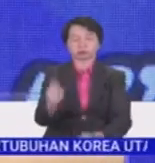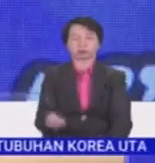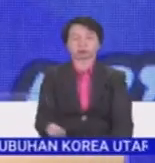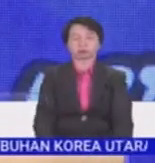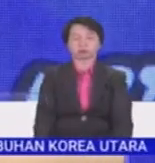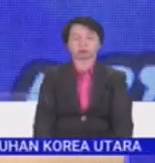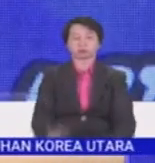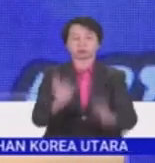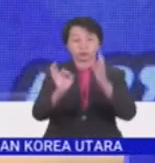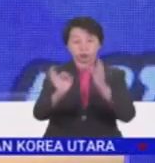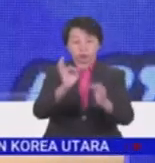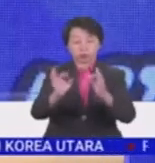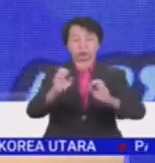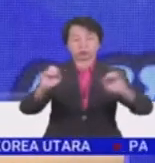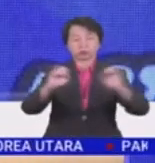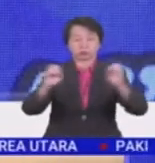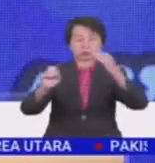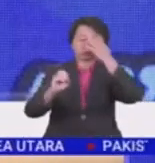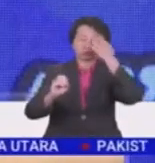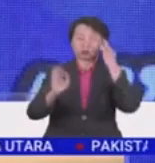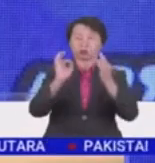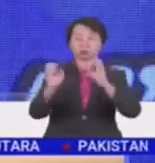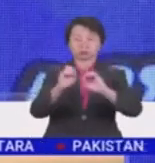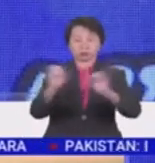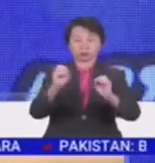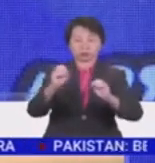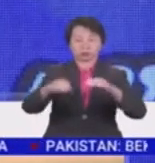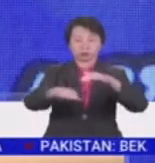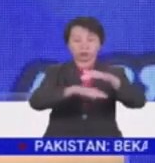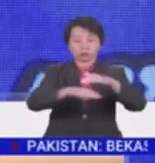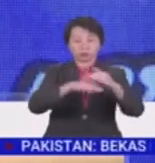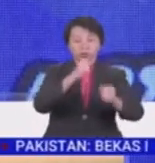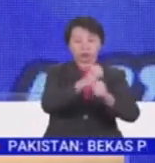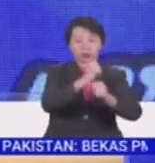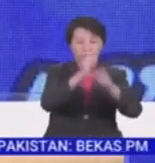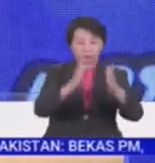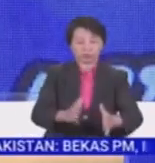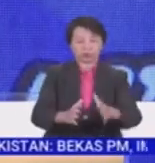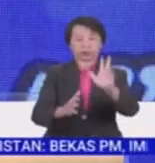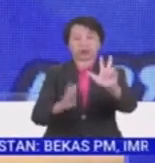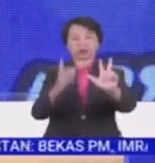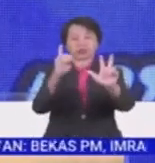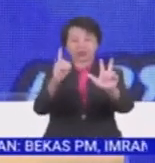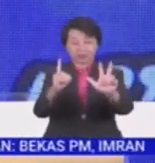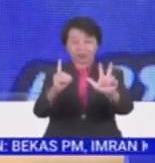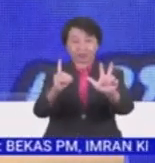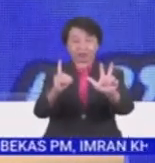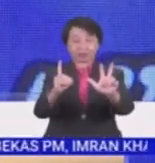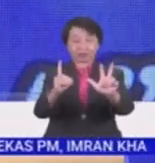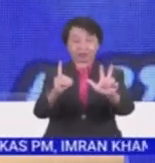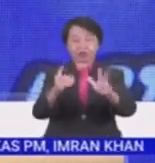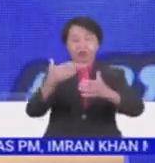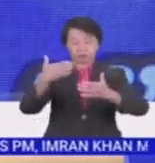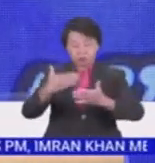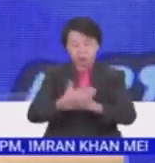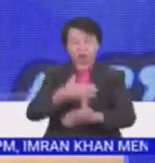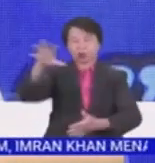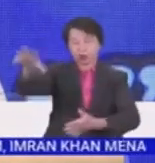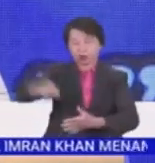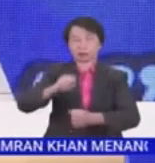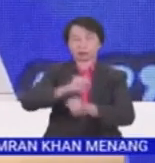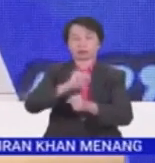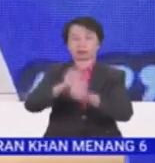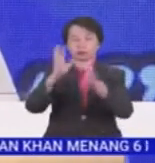Kalau tak ada di bawah program, di bawah pekerjaan 3D itu, barulah kita ambil pekerja